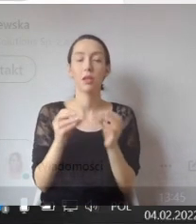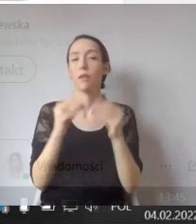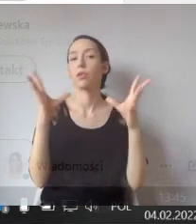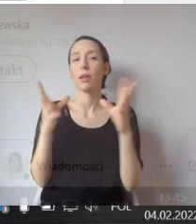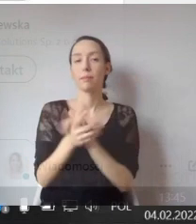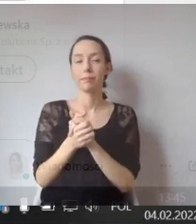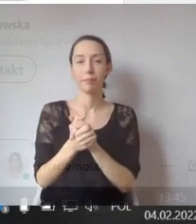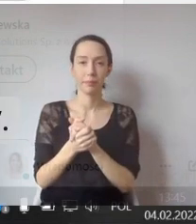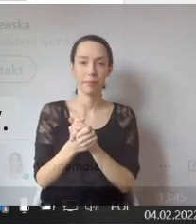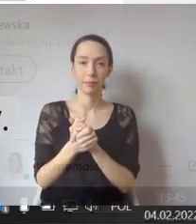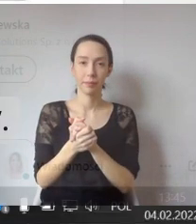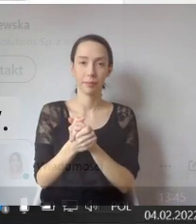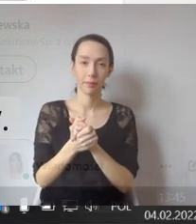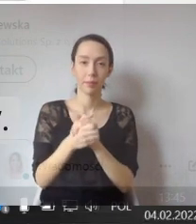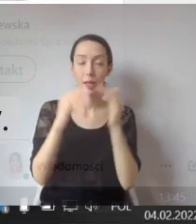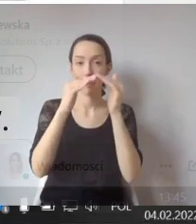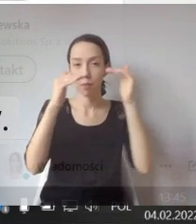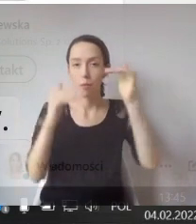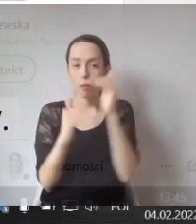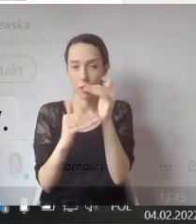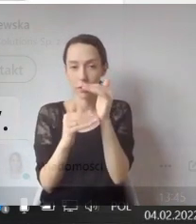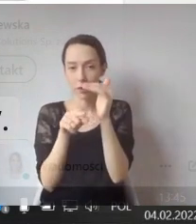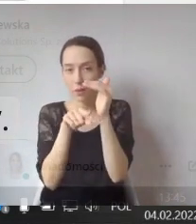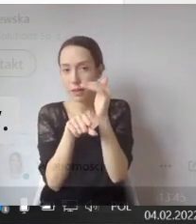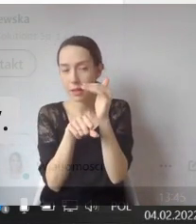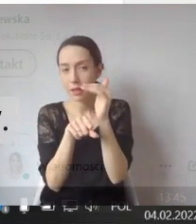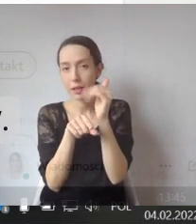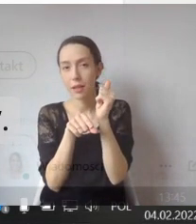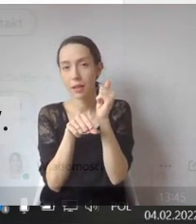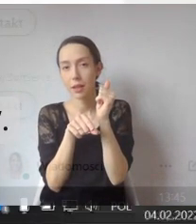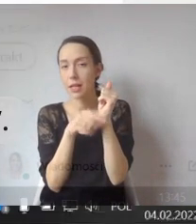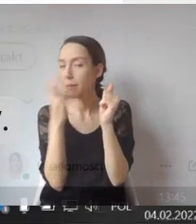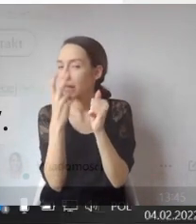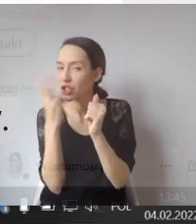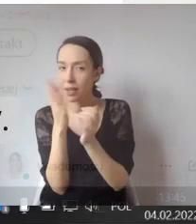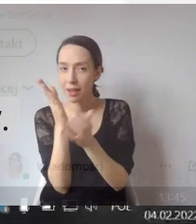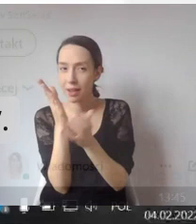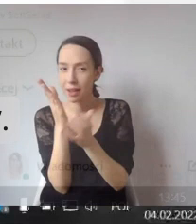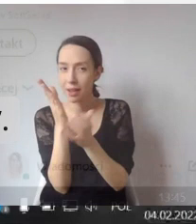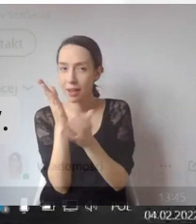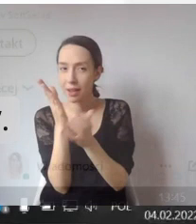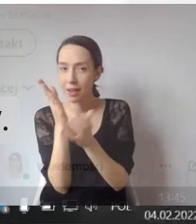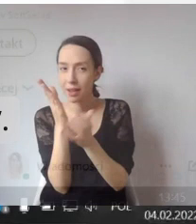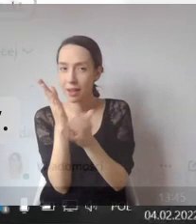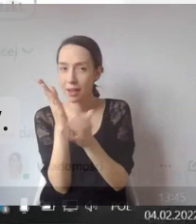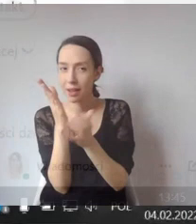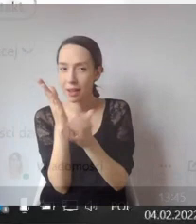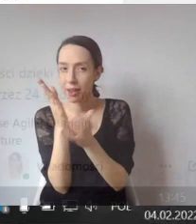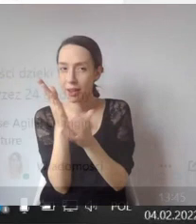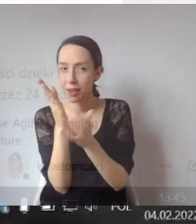stworzona. Pod nią pojawia się też bardzo ciekawa część polecana.